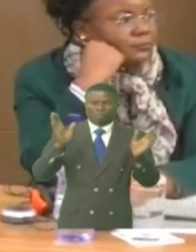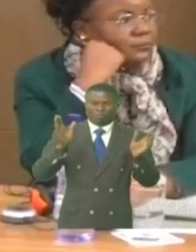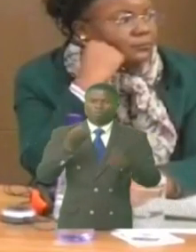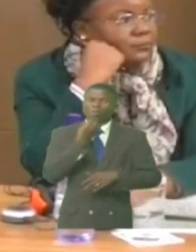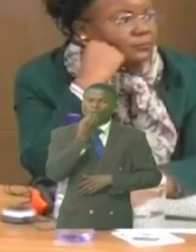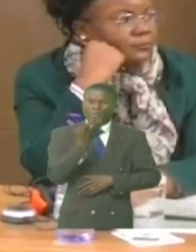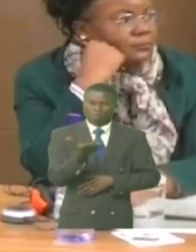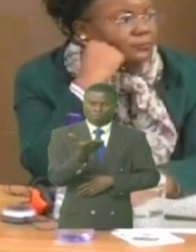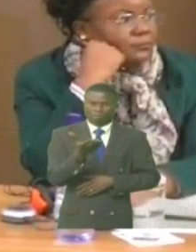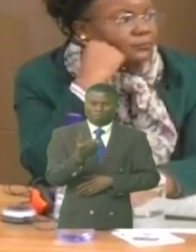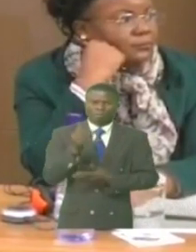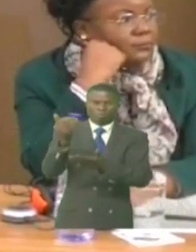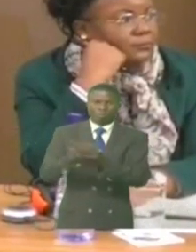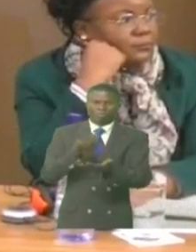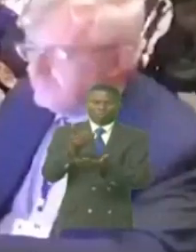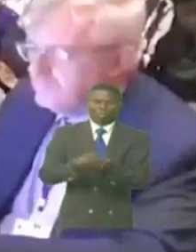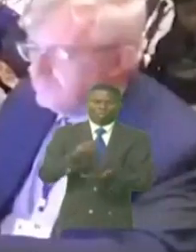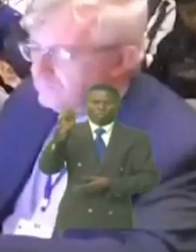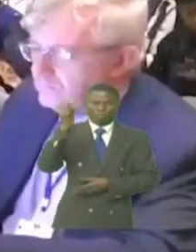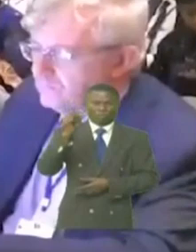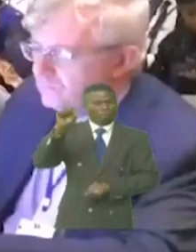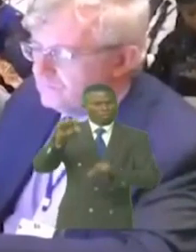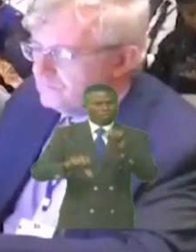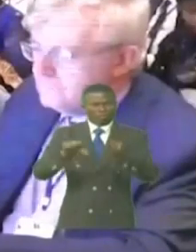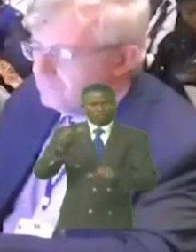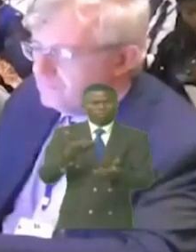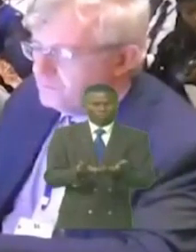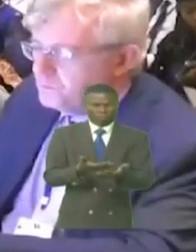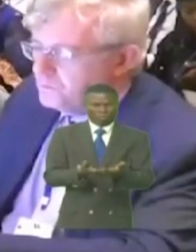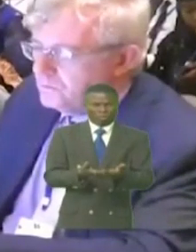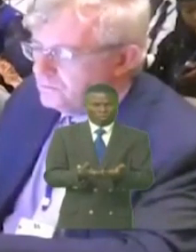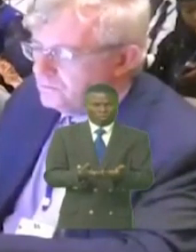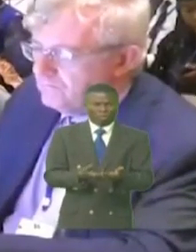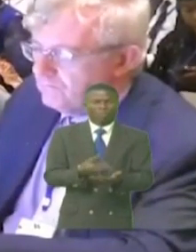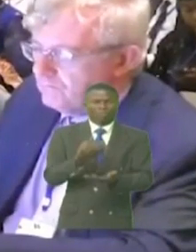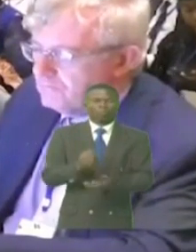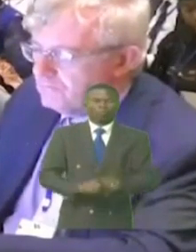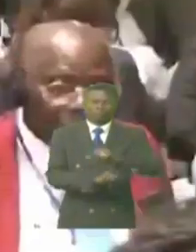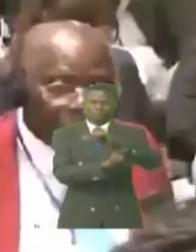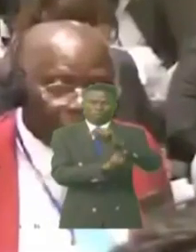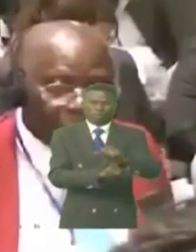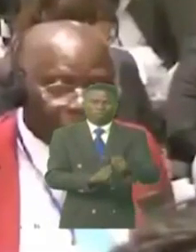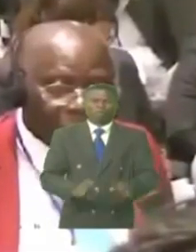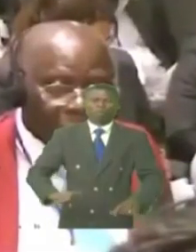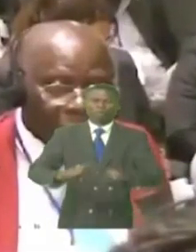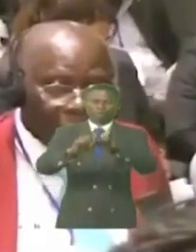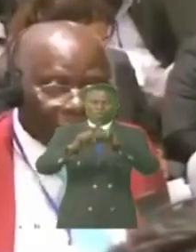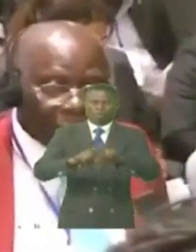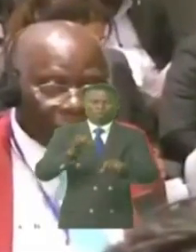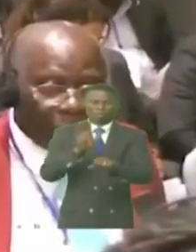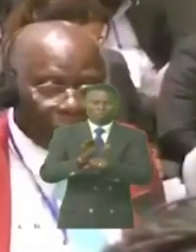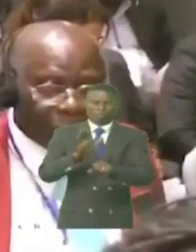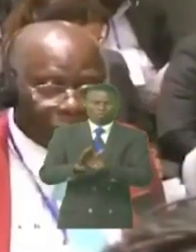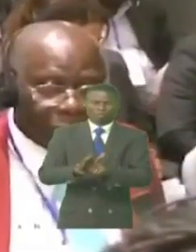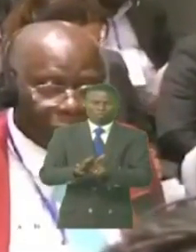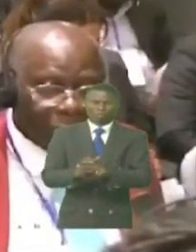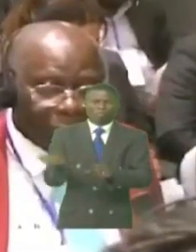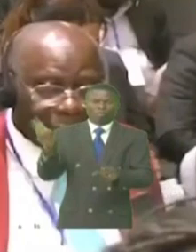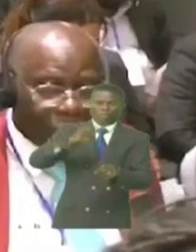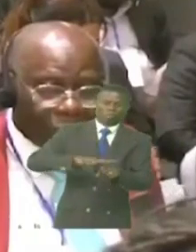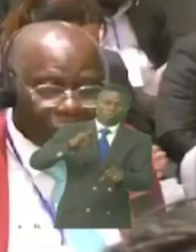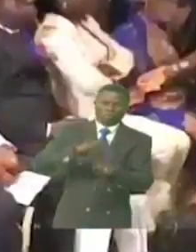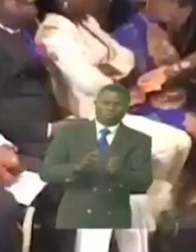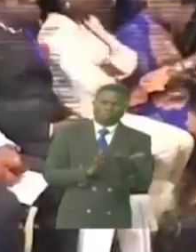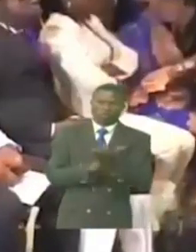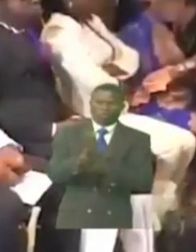que l'exploitation minière illégale, le financement des conflits de toutes sortes, les violations des droits